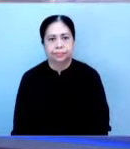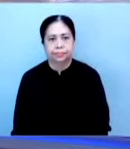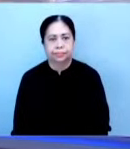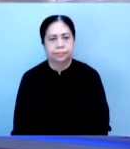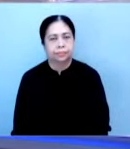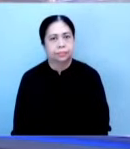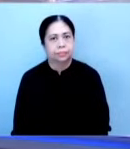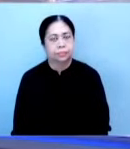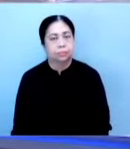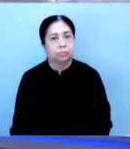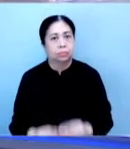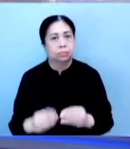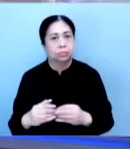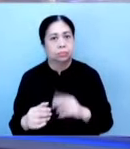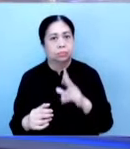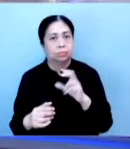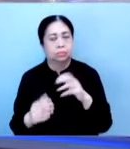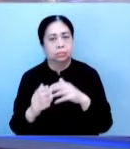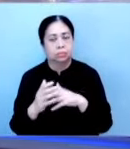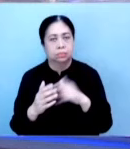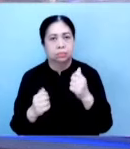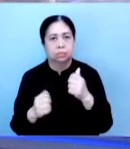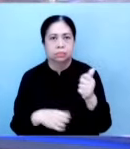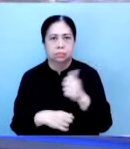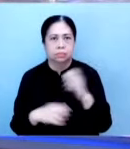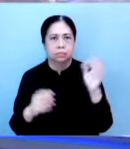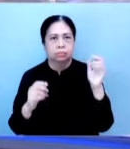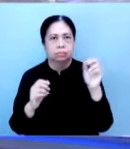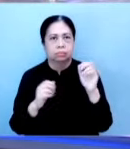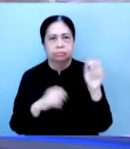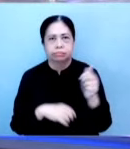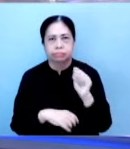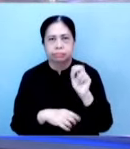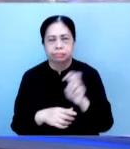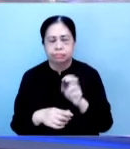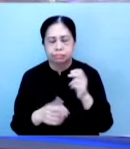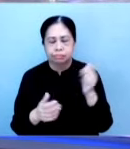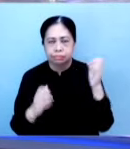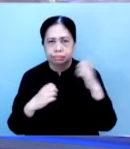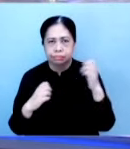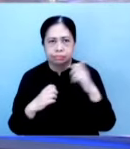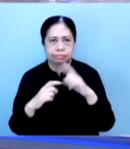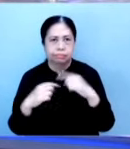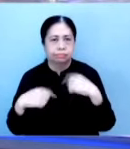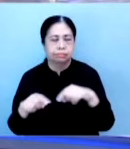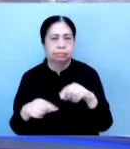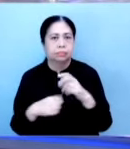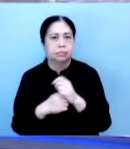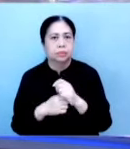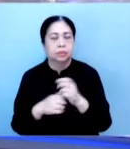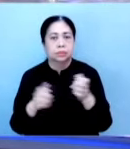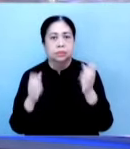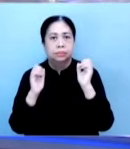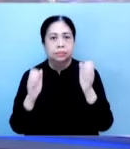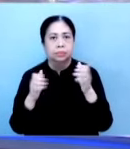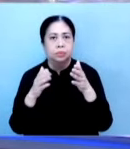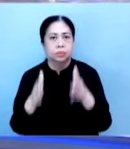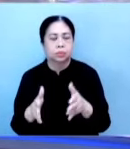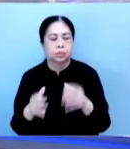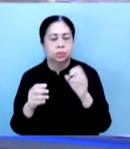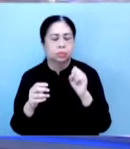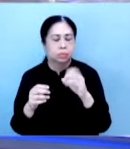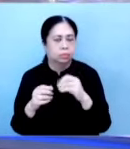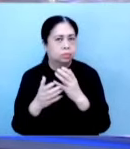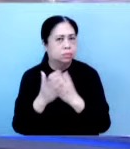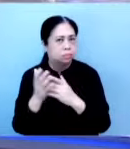higit t lib motorista ang inaasahang daraan sa North Luzon Expressway ngayong semana Santa kaya naman may ilan na